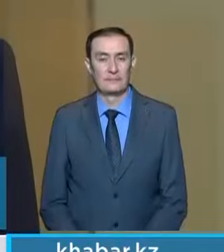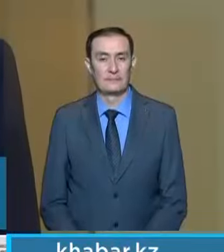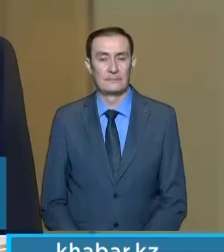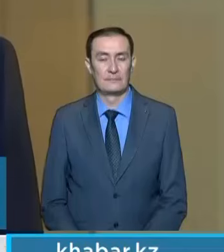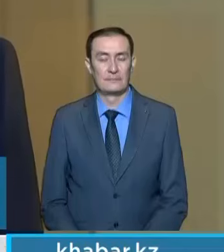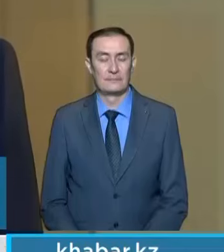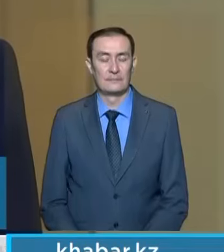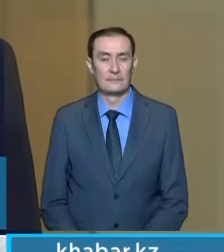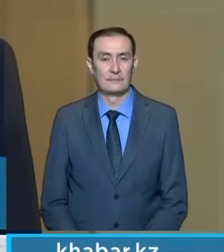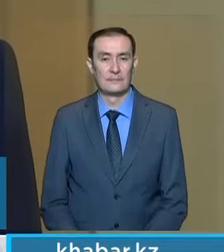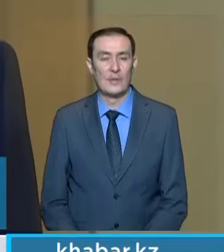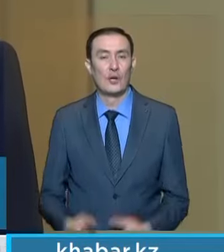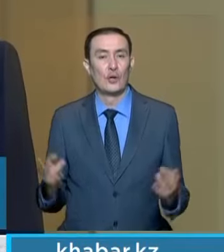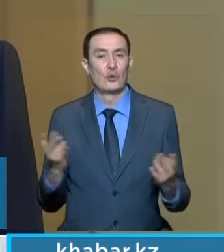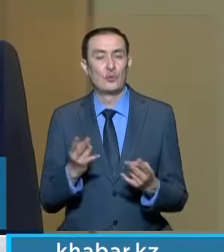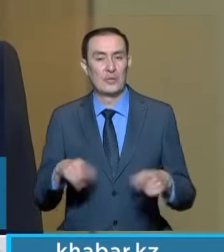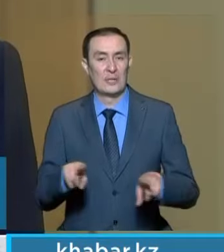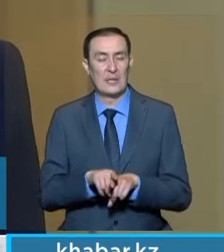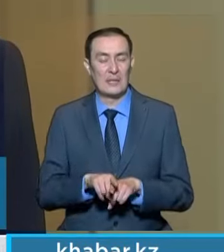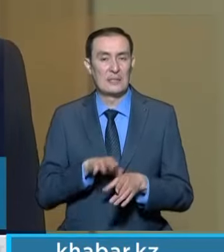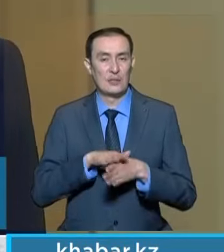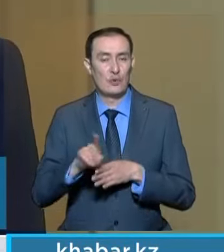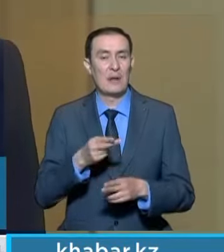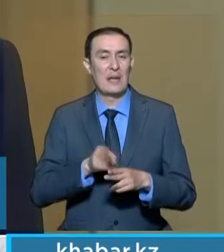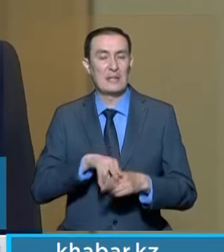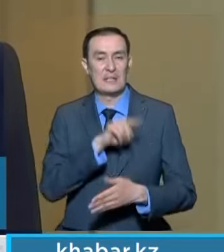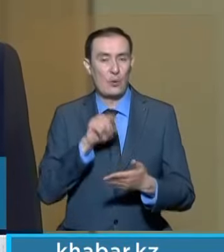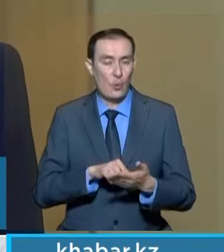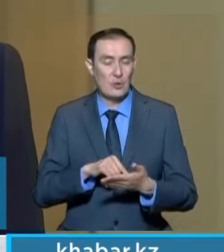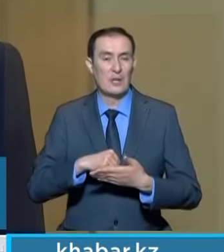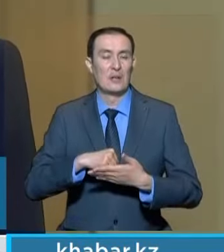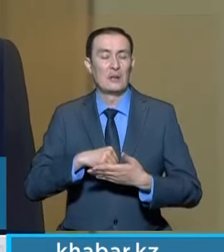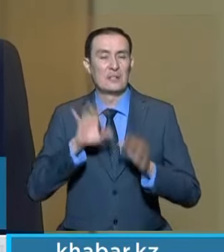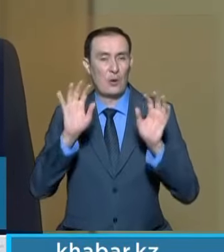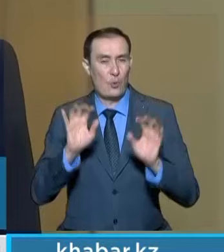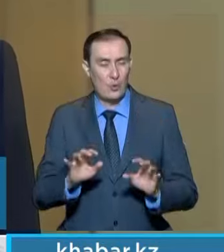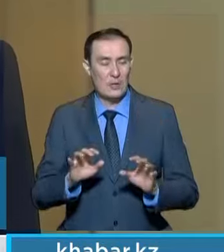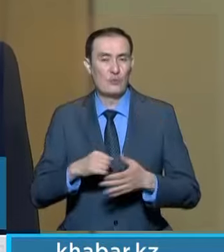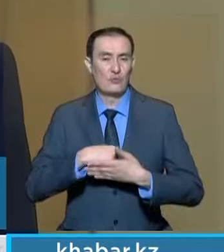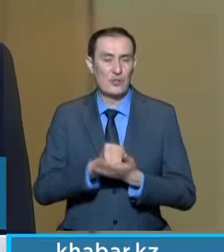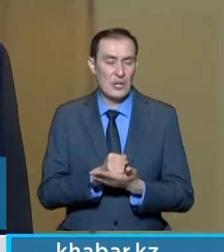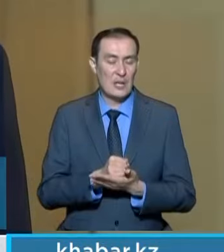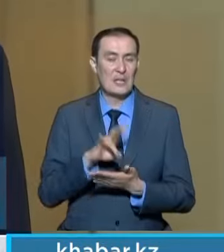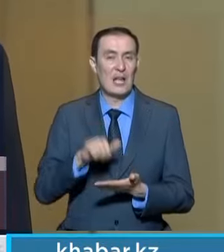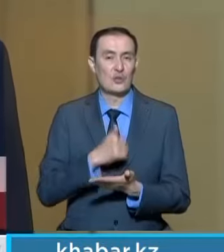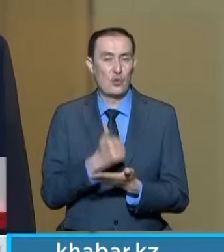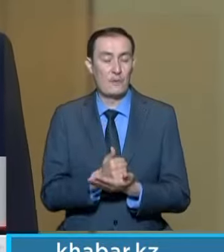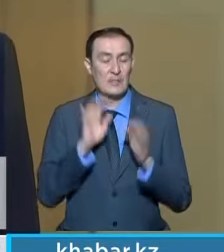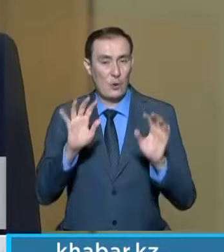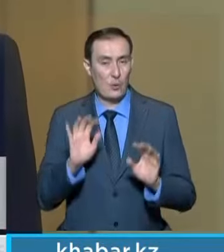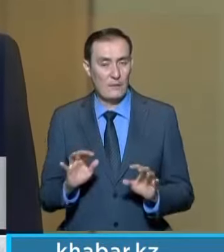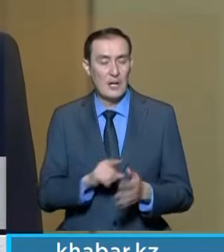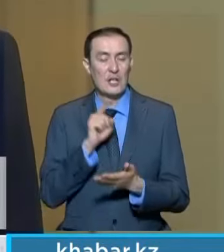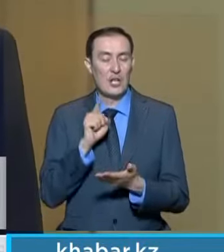президентства. Надо сделать так, чтобы принимаемые законы, все решения, которые также принимаются на основе этих законов,